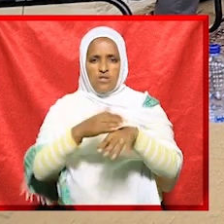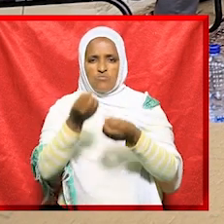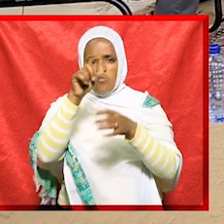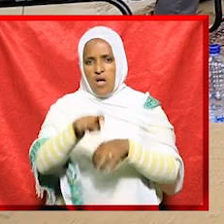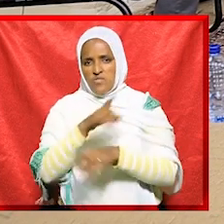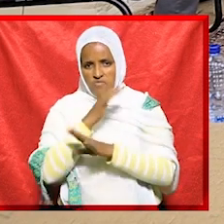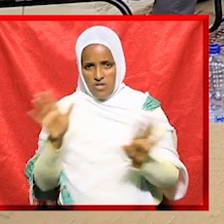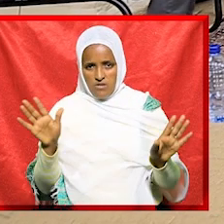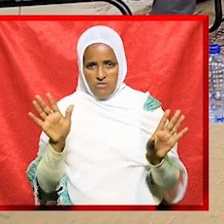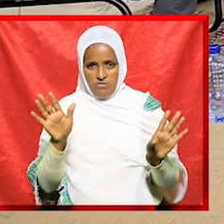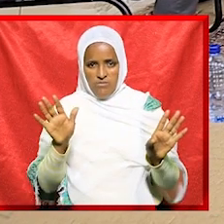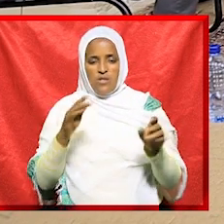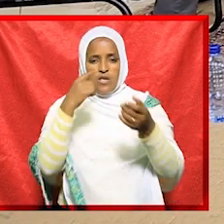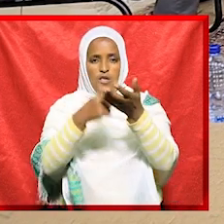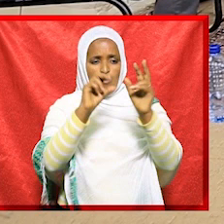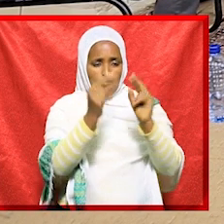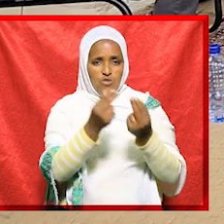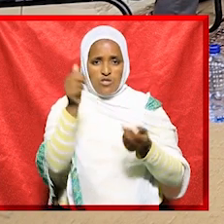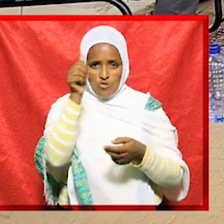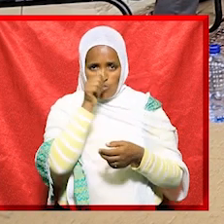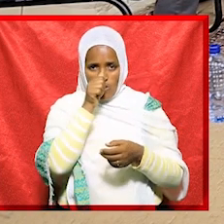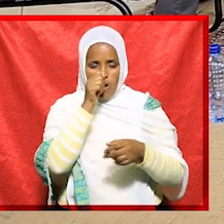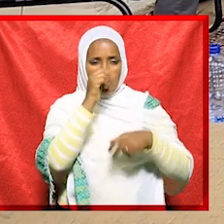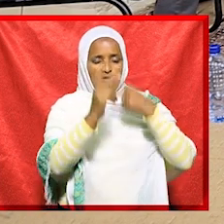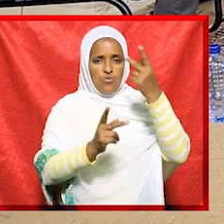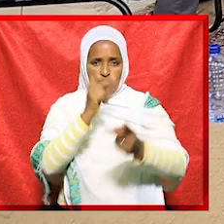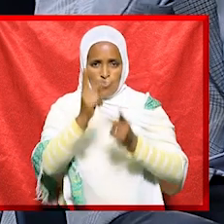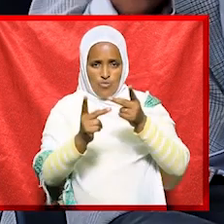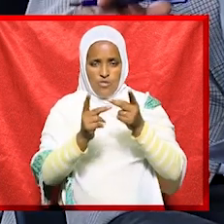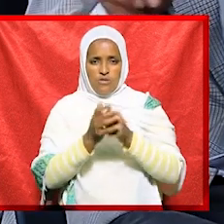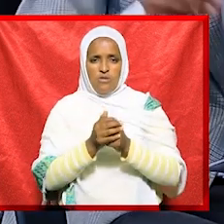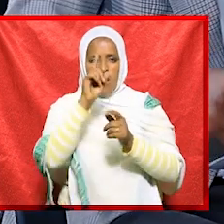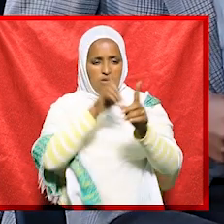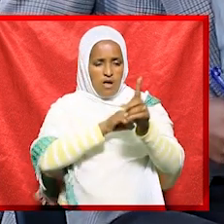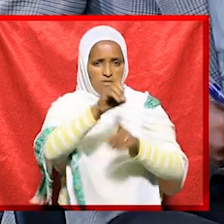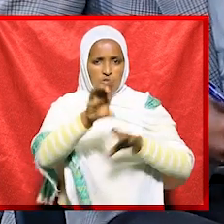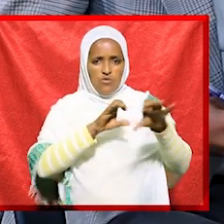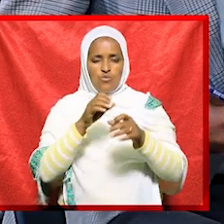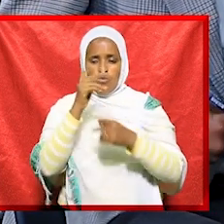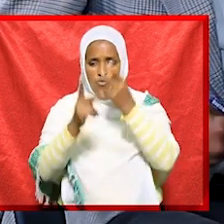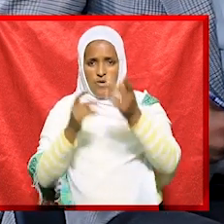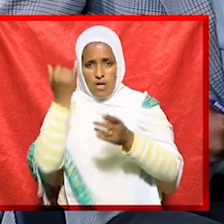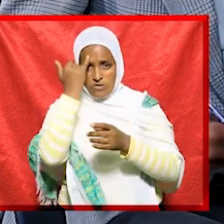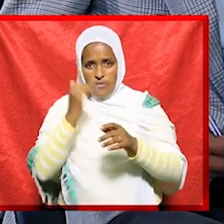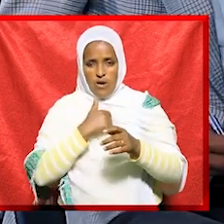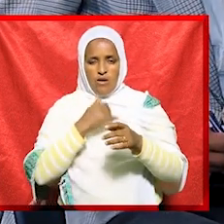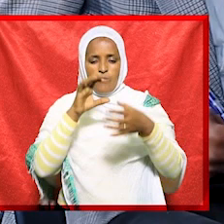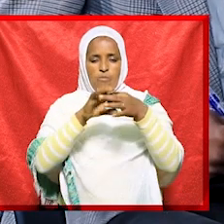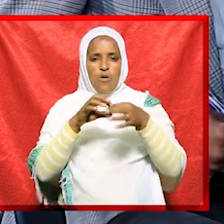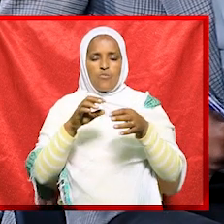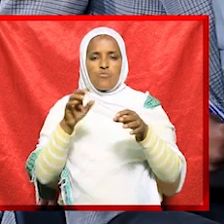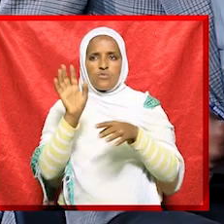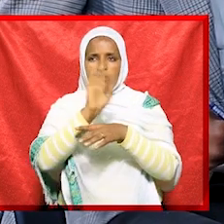ብዙም አስፈላጊ ስላልሆነ ያ ቡድን ኢትዮጵያን የጉብኝት አንድ አቅጣጫ አድርጎ ሊጎበኝ እንዳሰበ አቅዶ